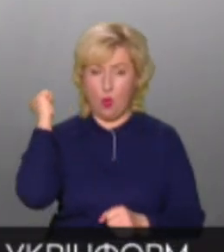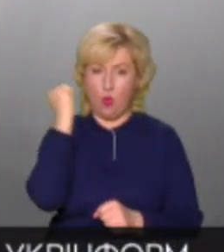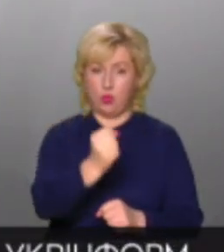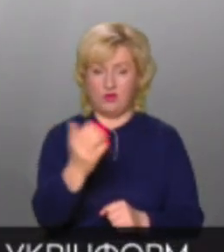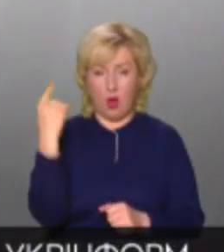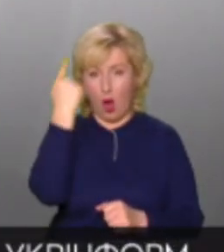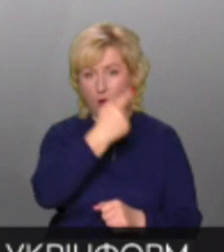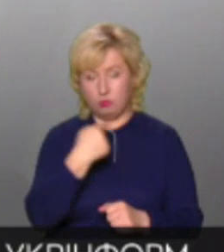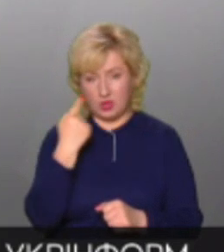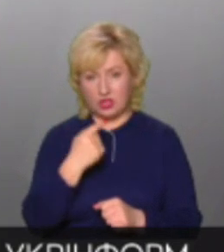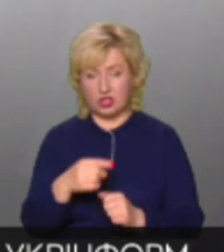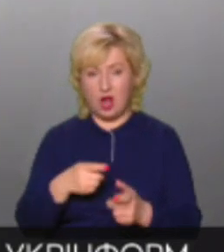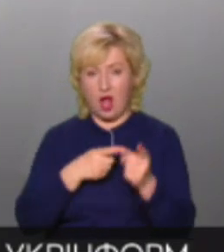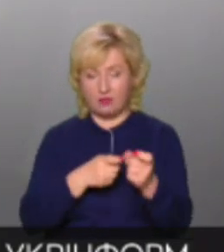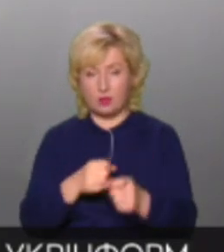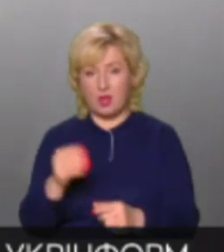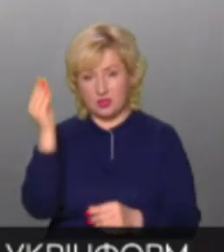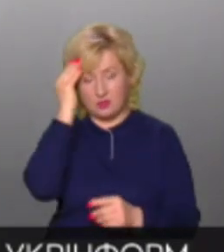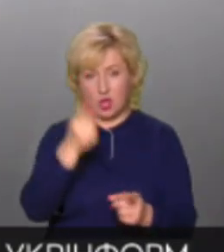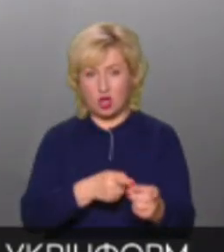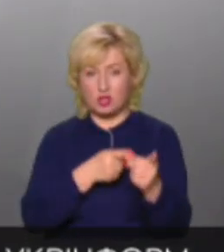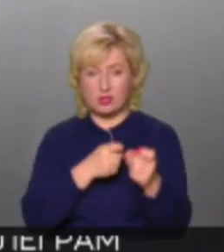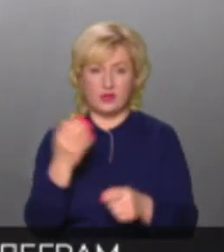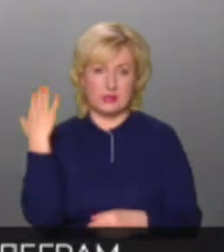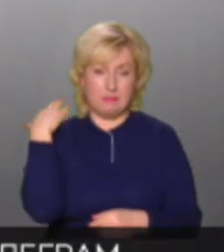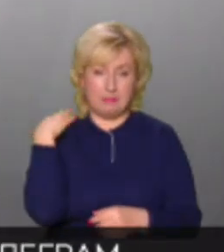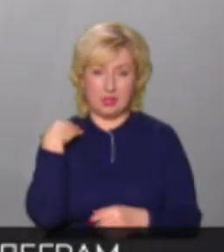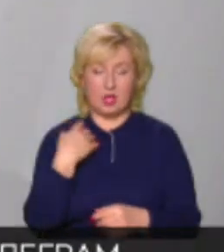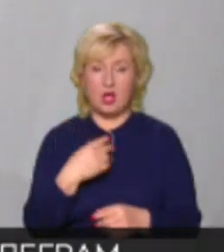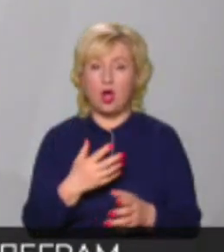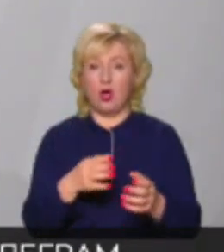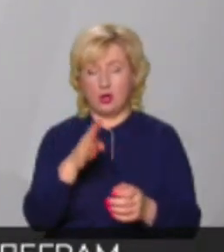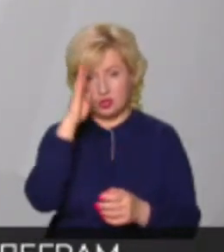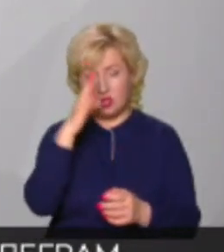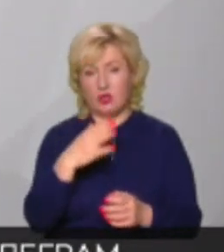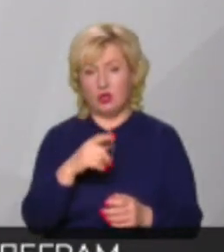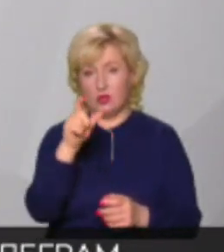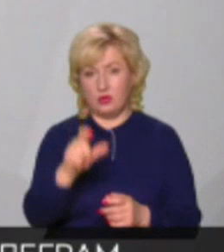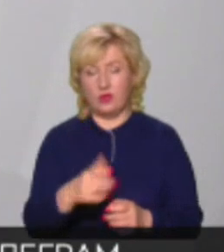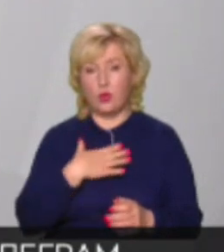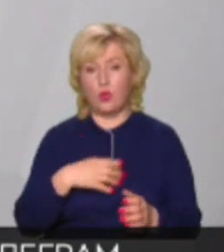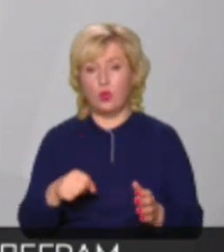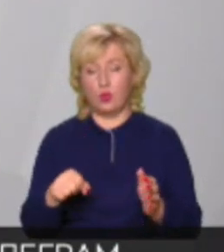автомата. Після цього навмисно розстріляв у спину. Від отриманих травм наш